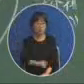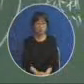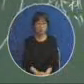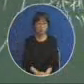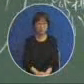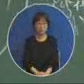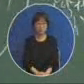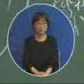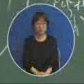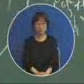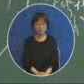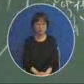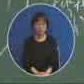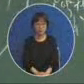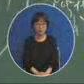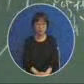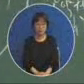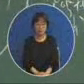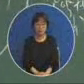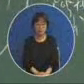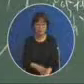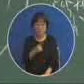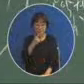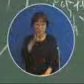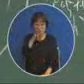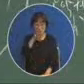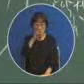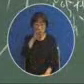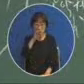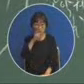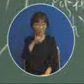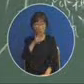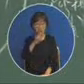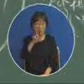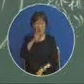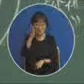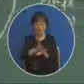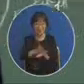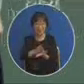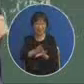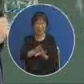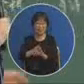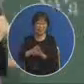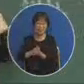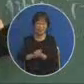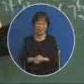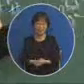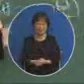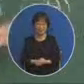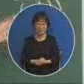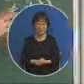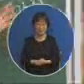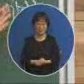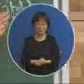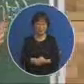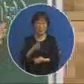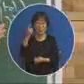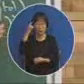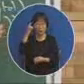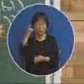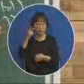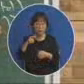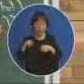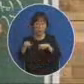옛날에 입 벌리지 마라 그랬어. 입을 들썩거리지 마라 그랬어. So keep silent is what they're saying. He's saying. 돌면서 자꾸